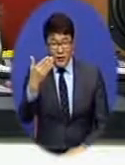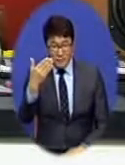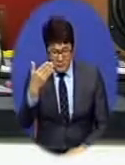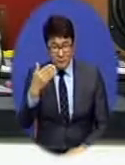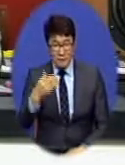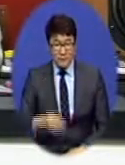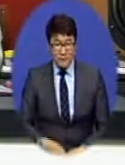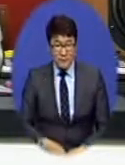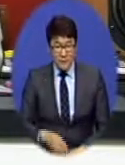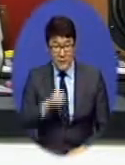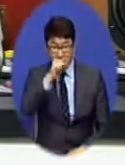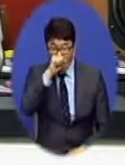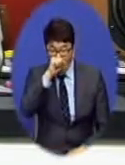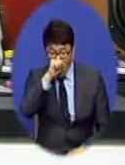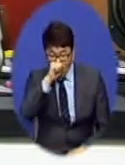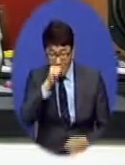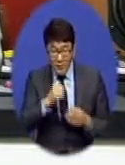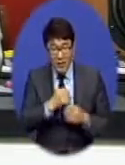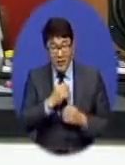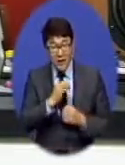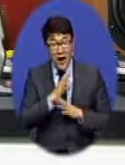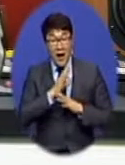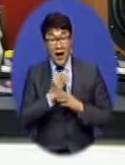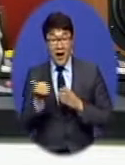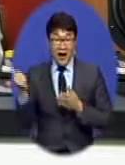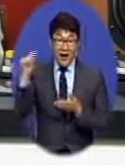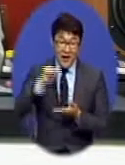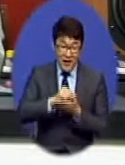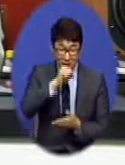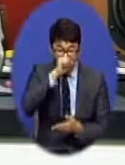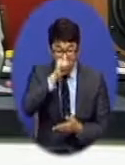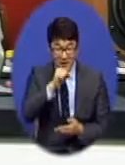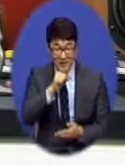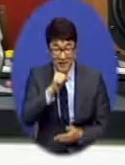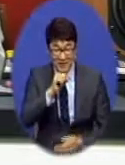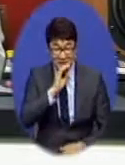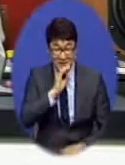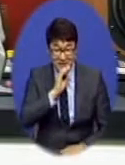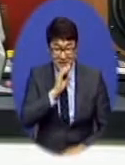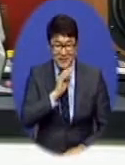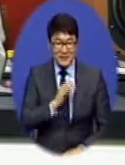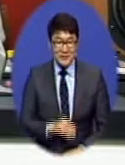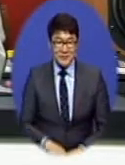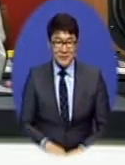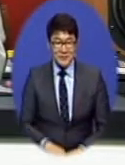자꾸 쓰러져요? 예. 근데 좋은 일을 쓰러졌으면 좋겠어요. 네, 박장대소하다가 절도 뭐 이런 네. 거.